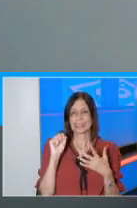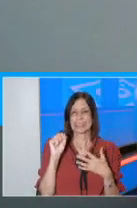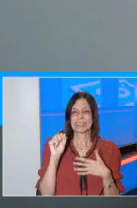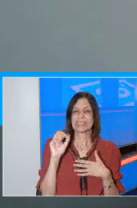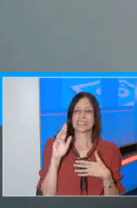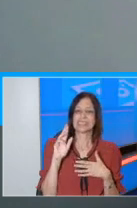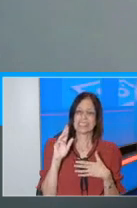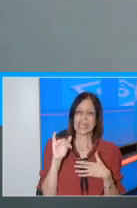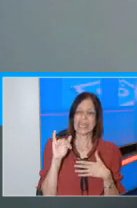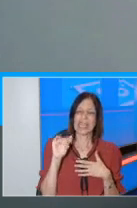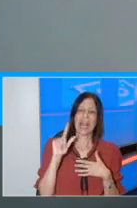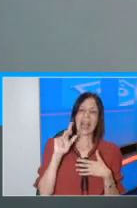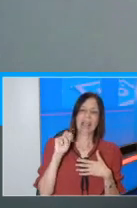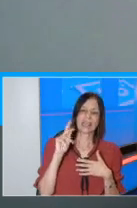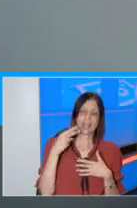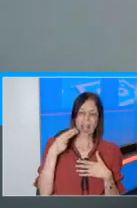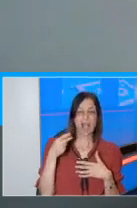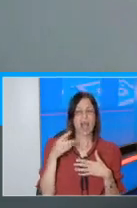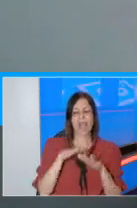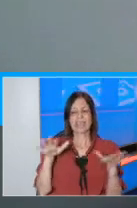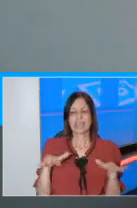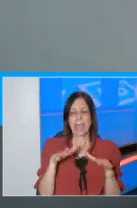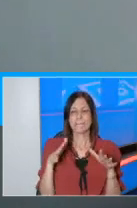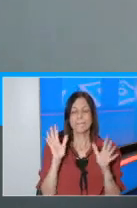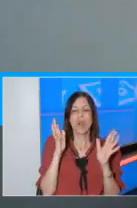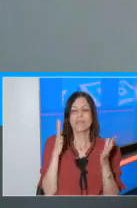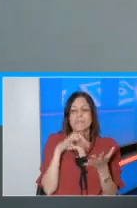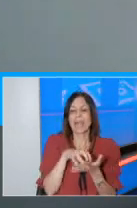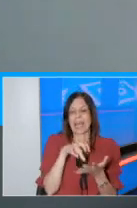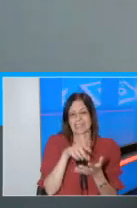באמת מדינה עם הרבה דגים שהים הוא מאוד מאוד מרכזי בה.